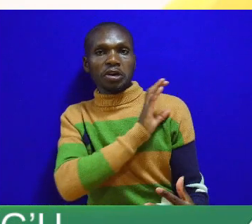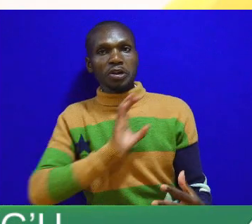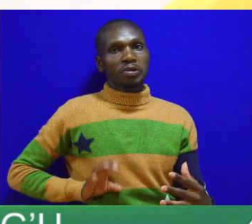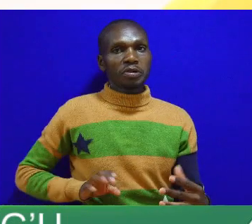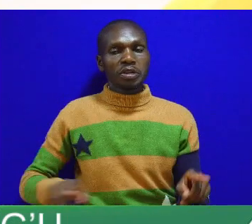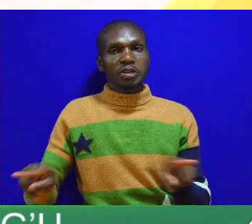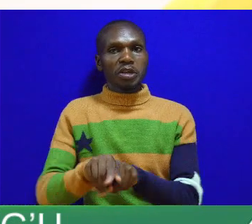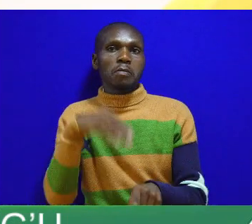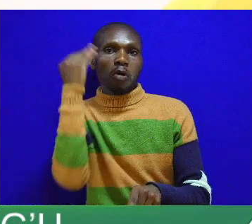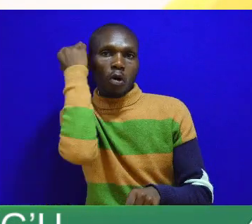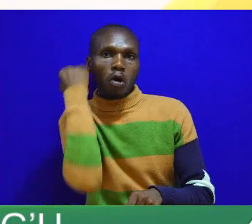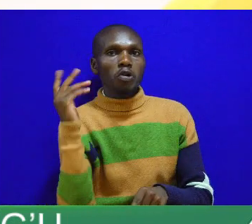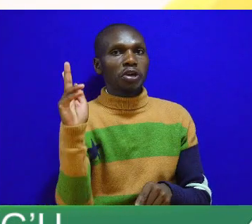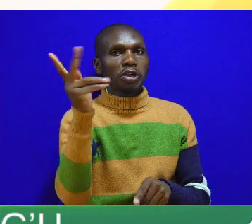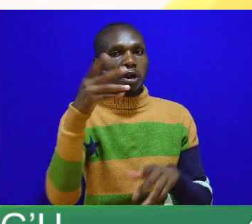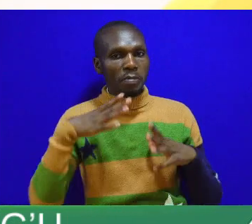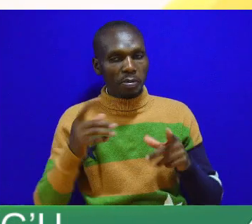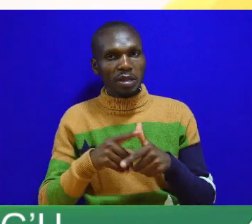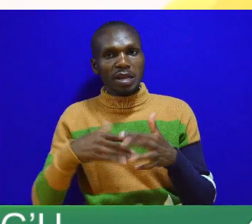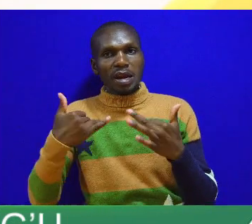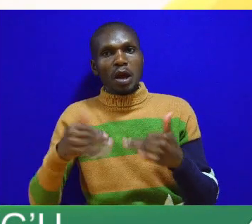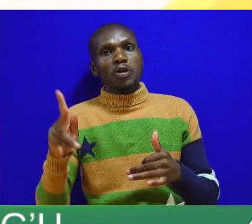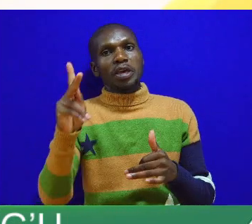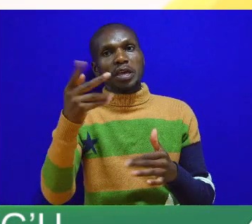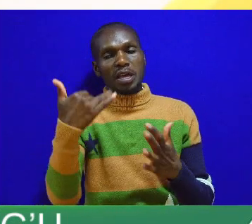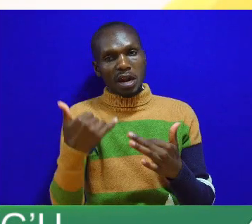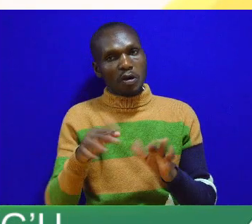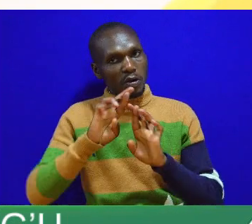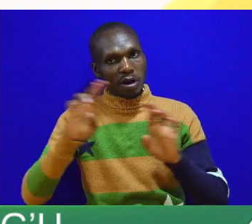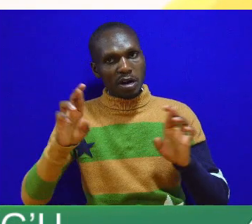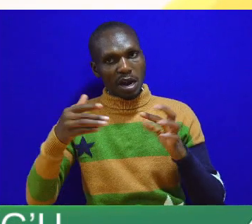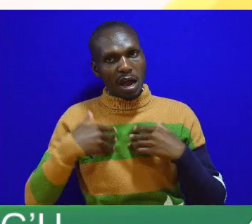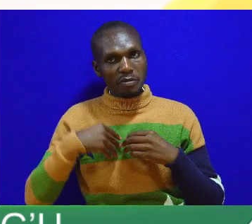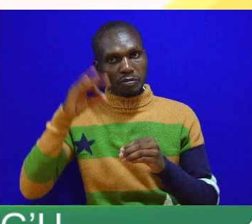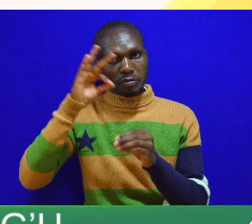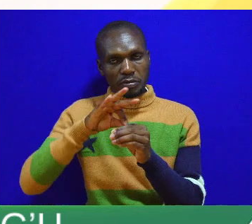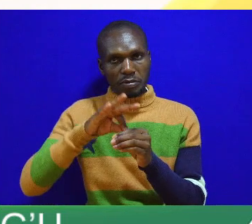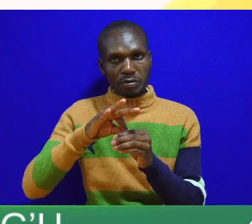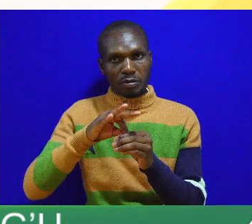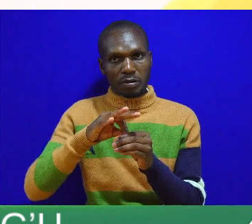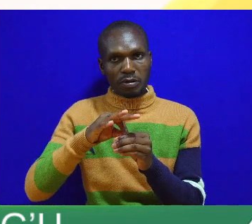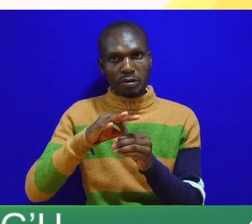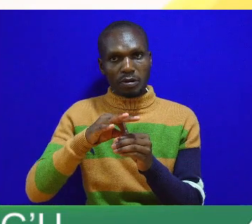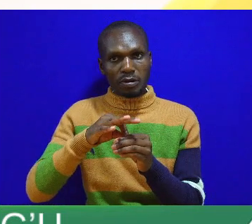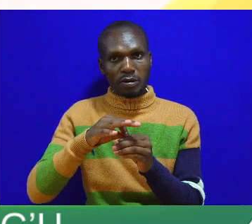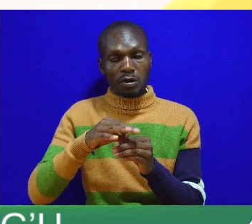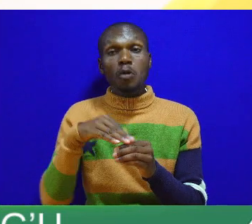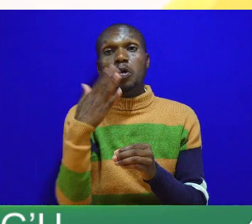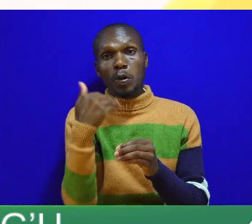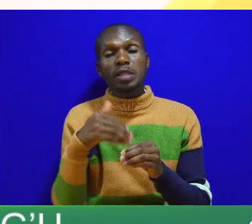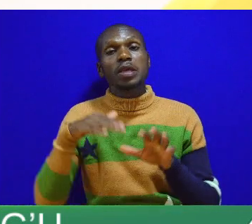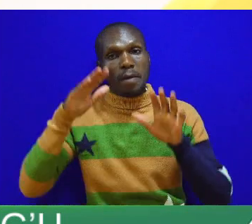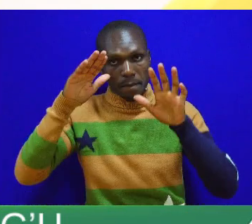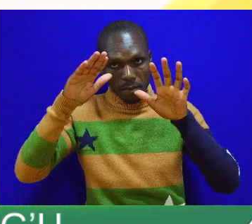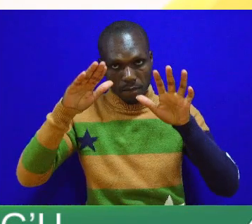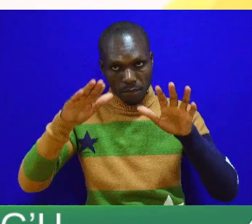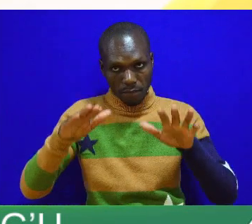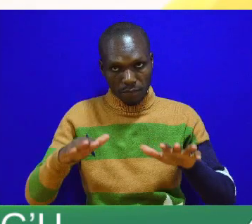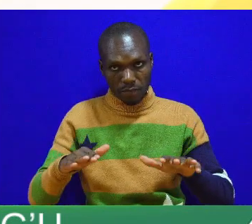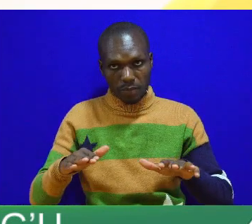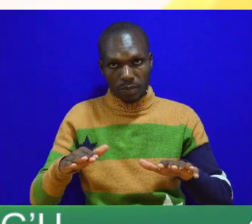bonse abwase batebirenga ki Kenya erochia sobacholyo bonene bulibosyo niko botoereru bogwenerete kwene kiwa